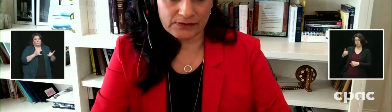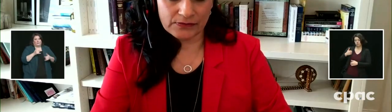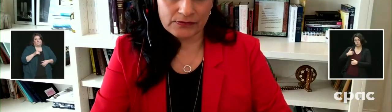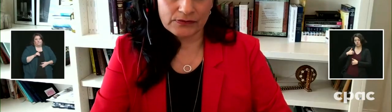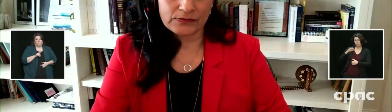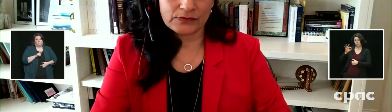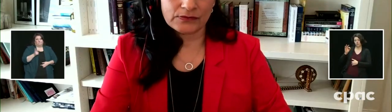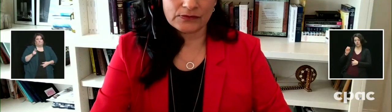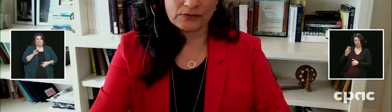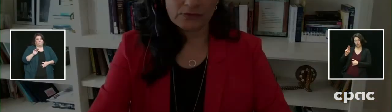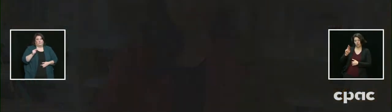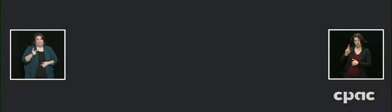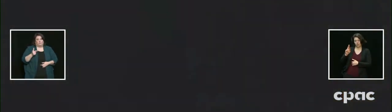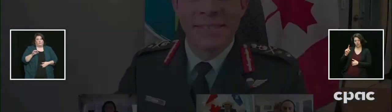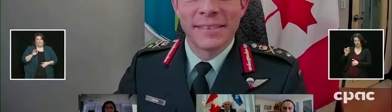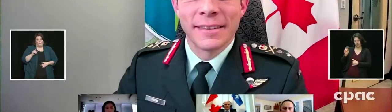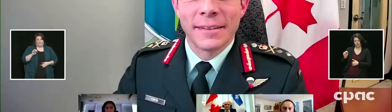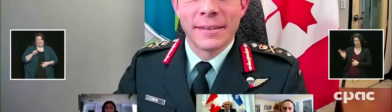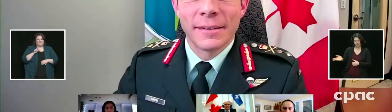Fortin.